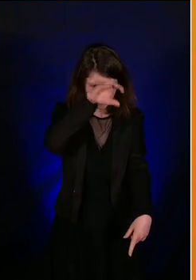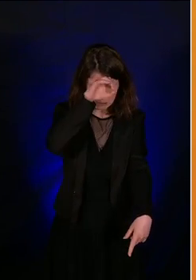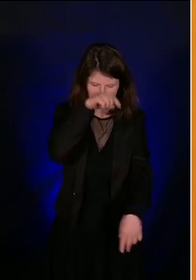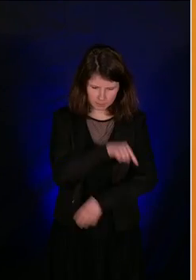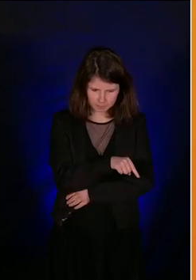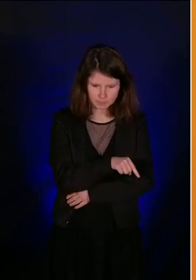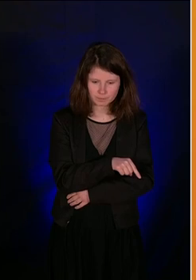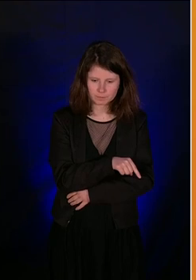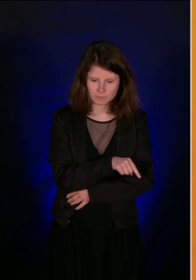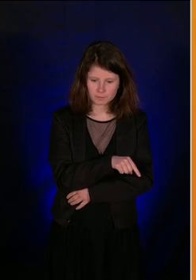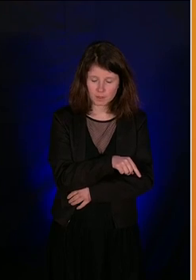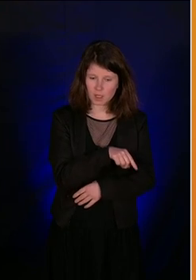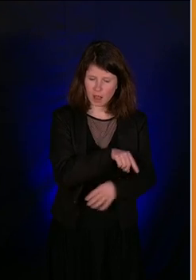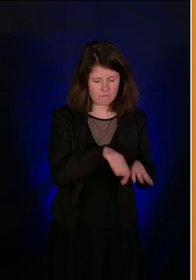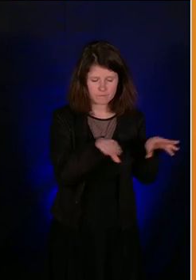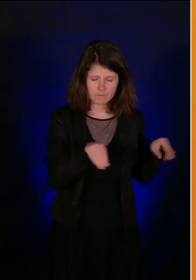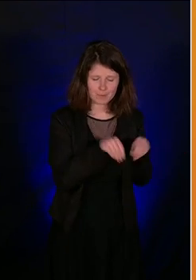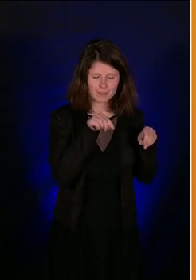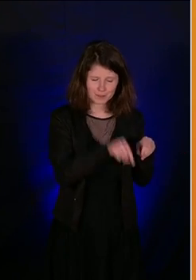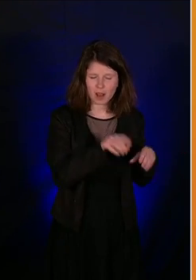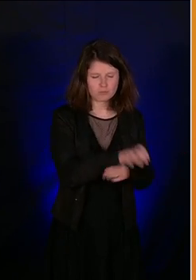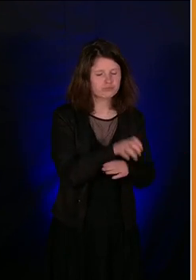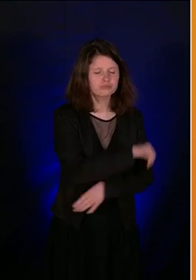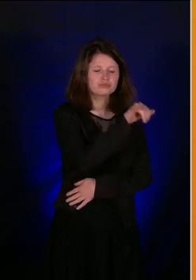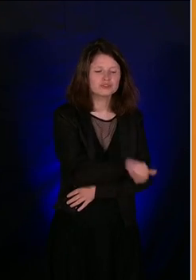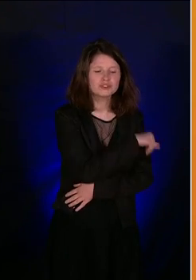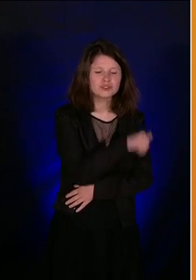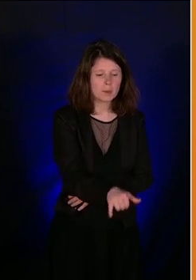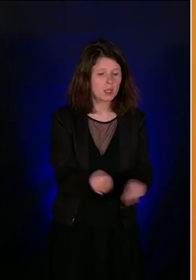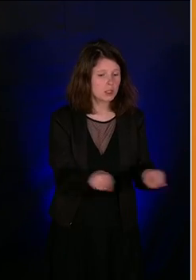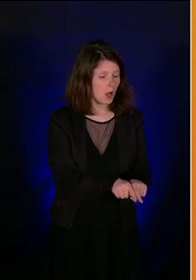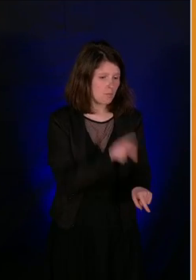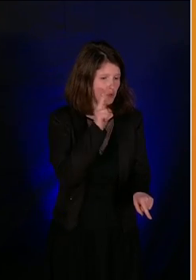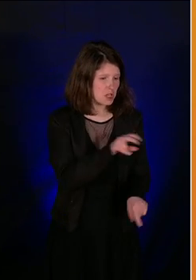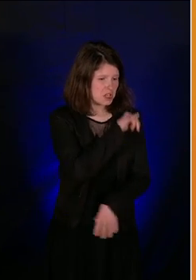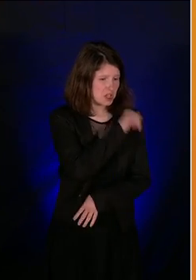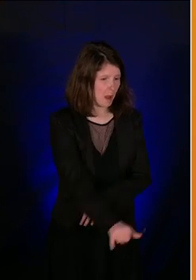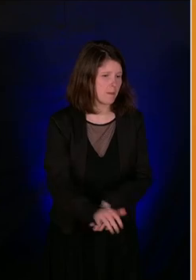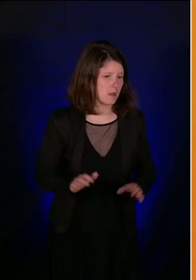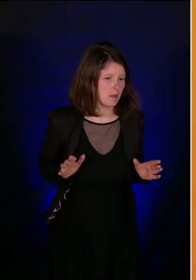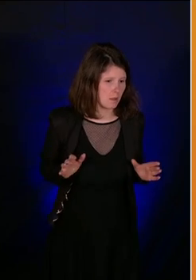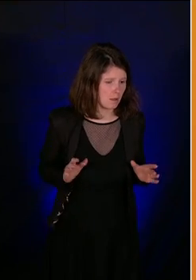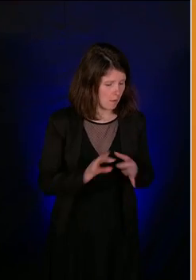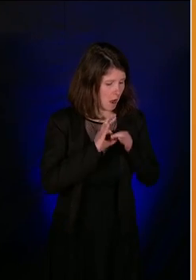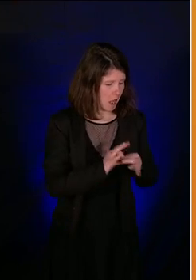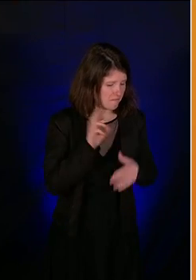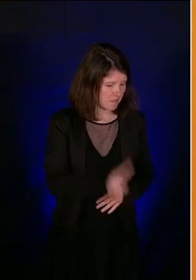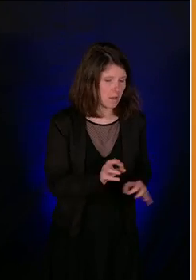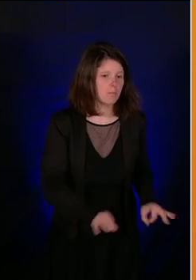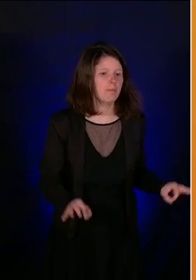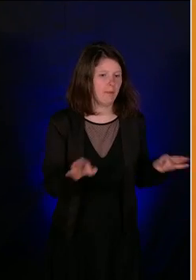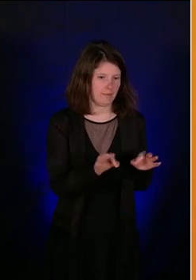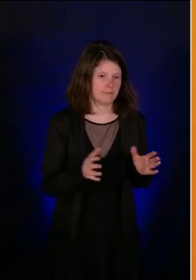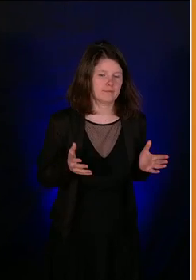une famille on ne s'engueule jamais c'est souvent une famille dépourvue de sincérité et de liens réel finalement